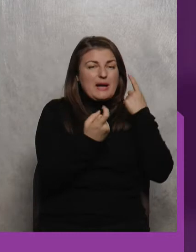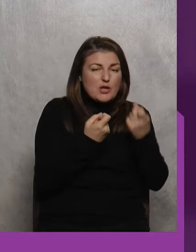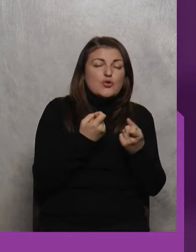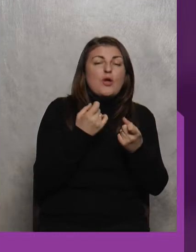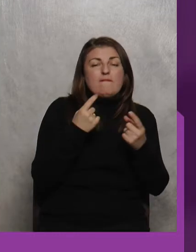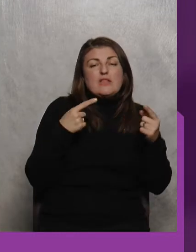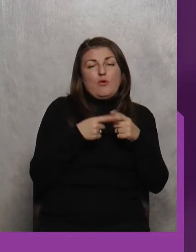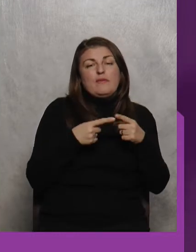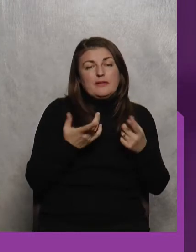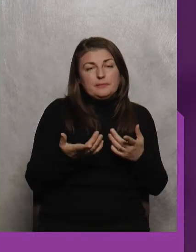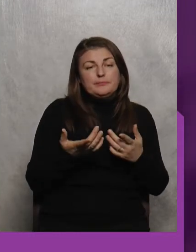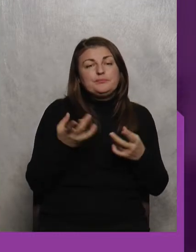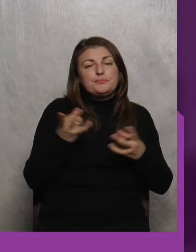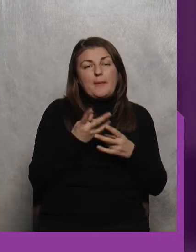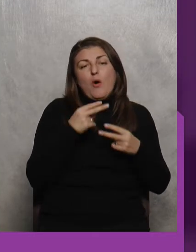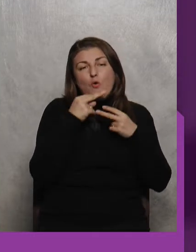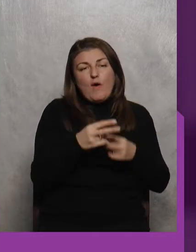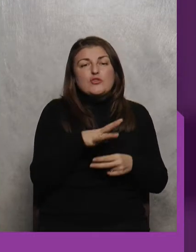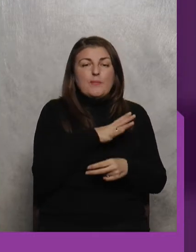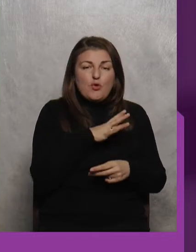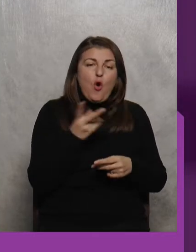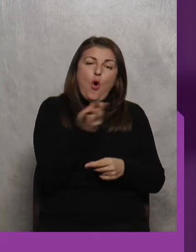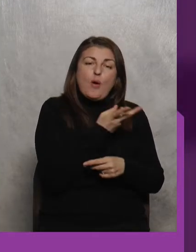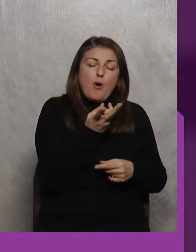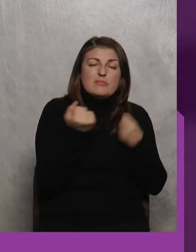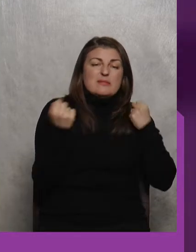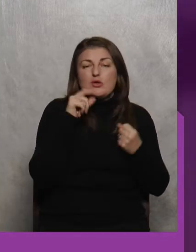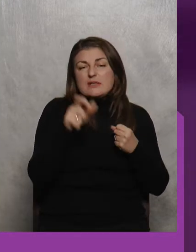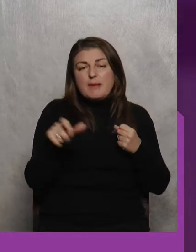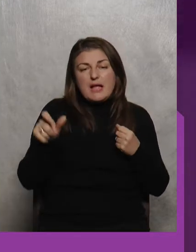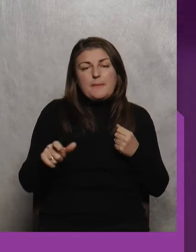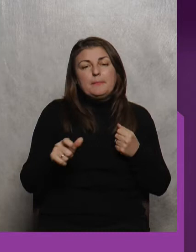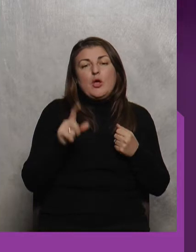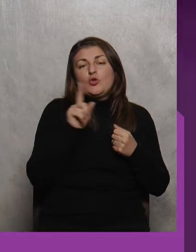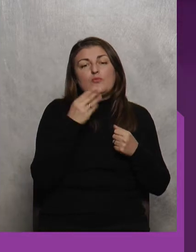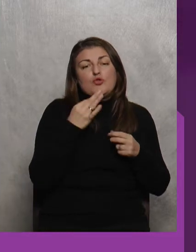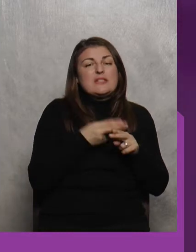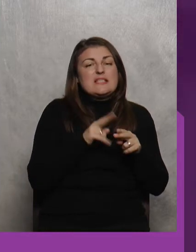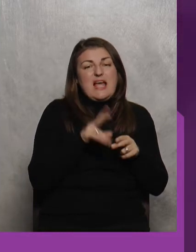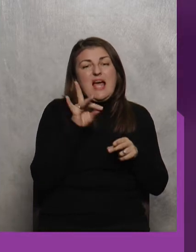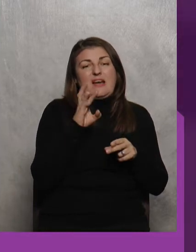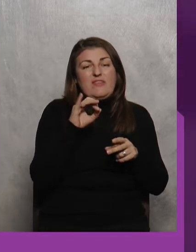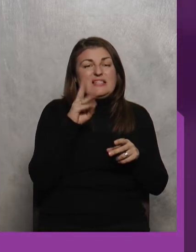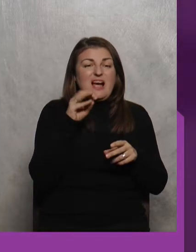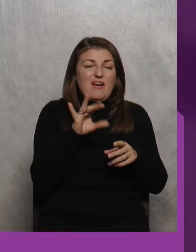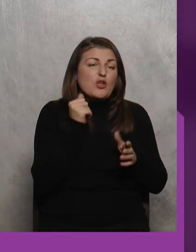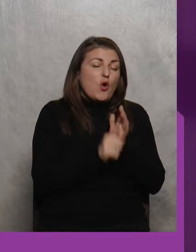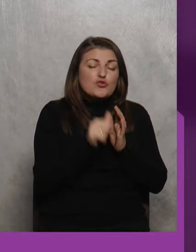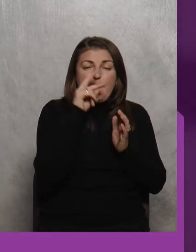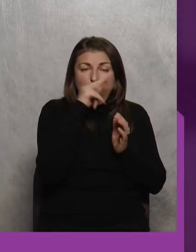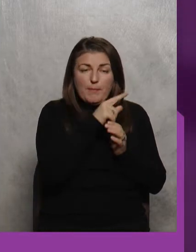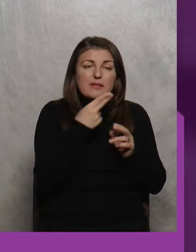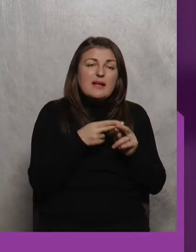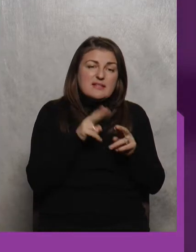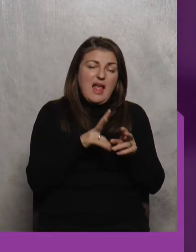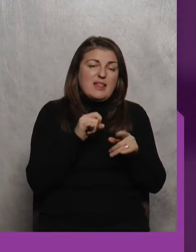відповідно, треба уважним бути обом спортсменам, тому що це рефері захвати, і кожна помилка –